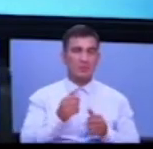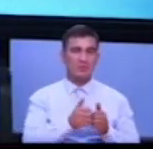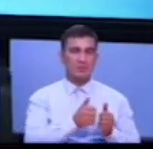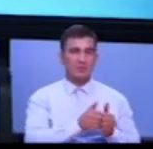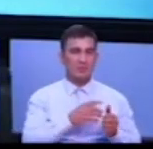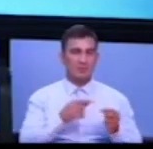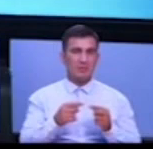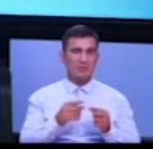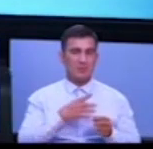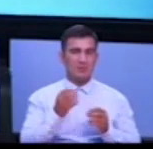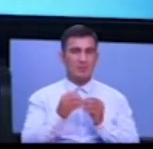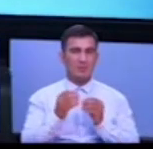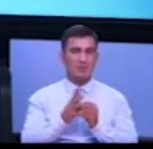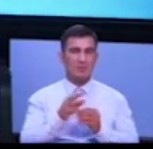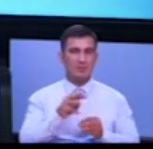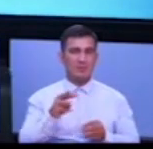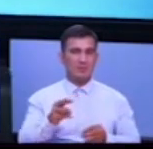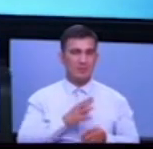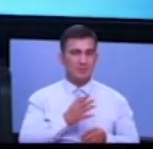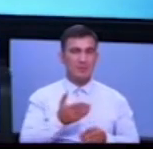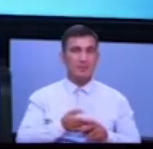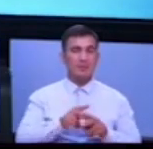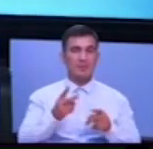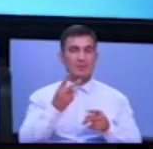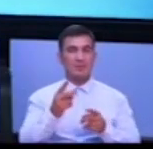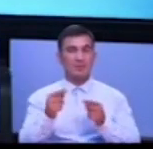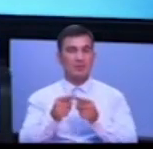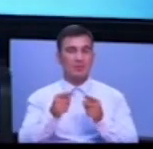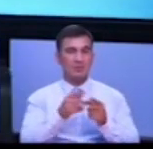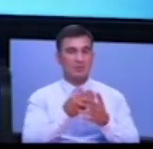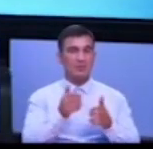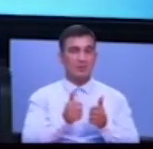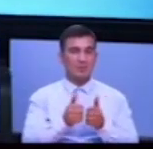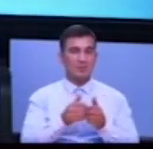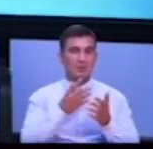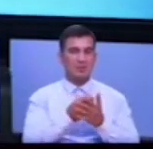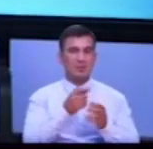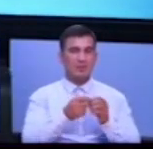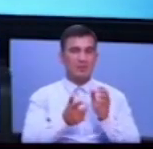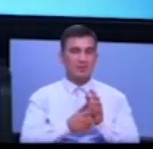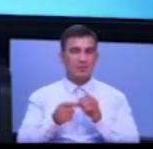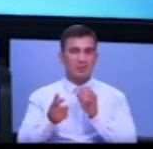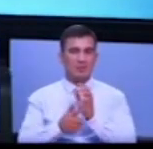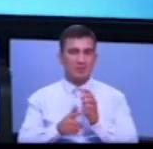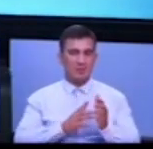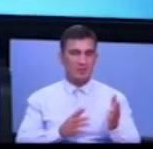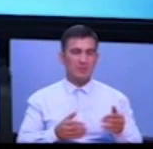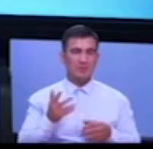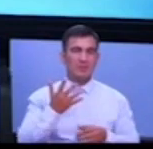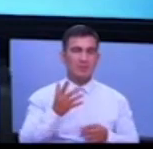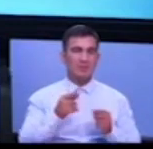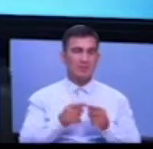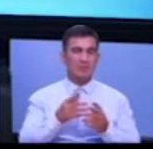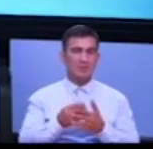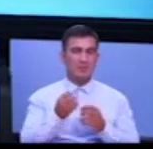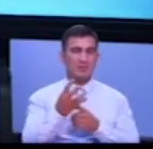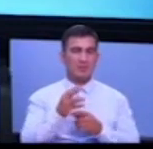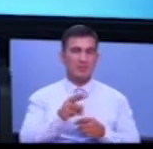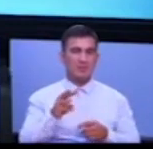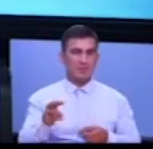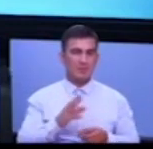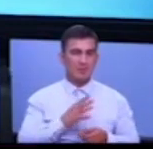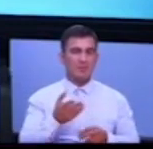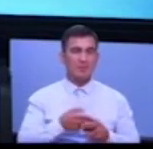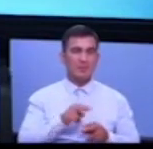teng ekan. Bu 15 mm'dan chiqdi. Mana bu ikkita tomoni ham teng. U 17 mm'dan va 5-inchi tomoni 14 mm